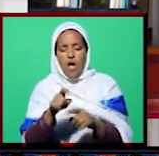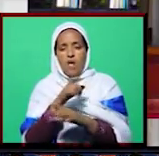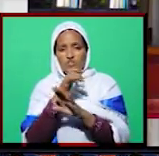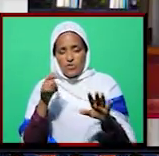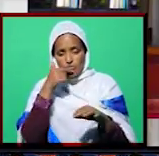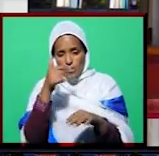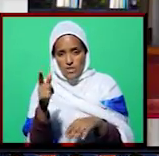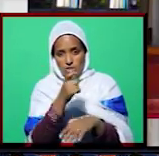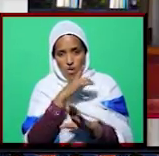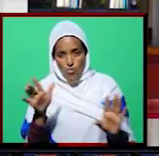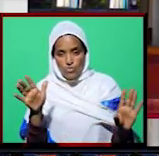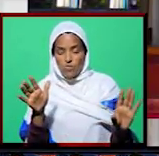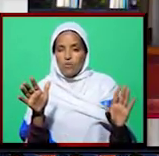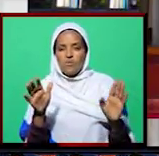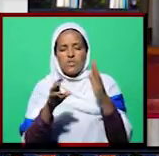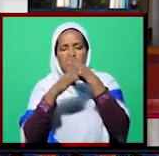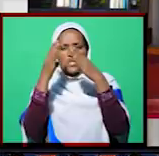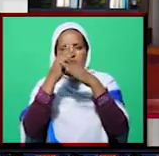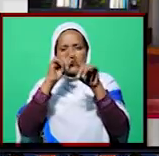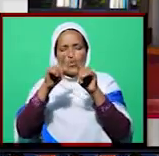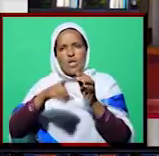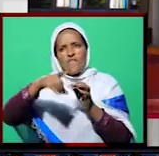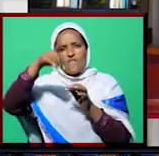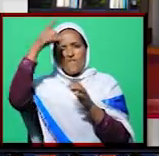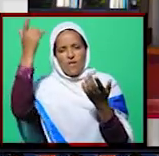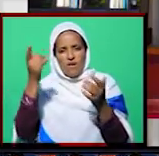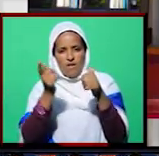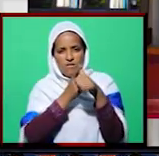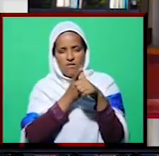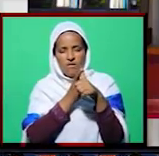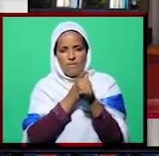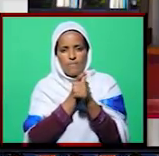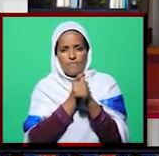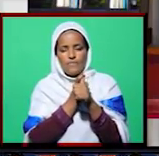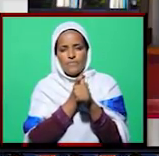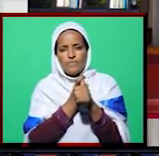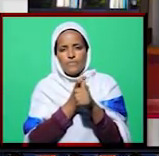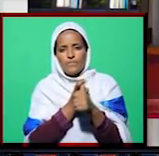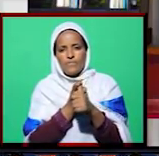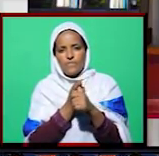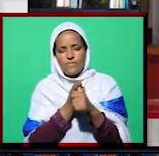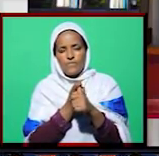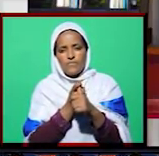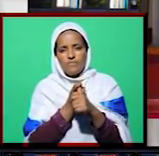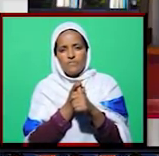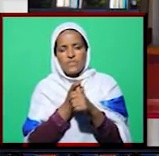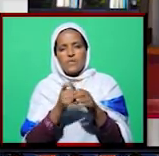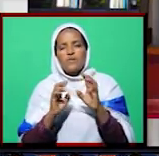ጉጉትና ናፍቆት አያስፈልጋቸውም እያልን ሳይሆን፣ ደረጃው ግን ይሄ ከፍ ያለ ነው። አንደኛ